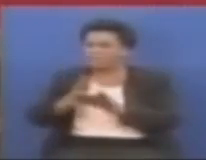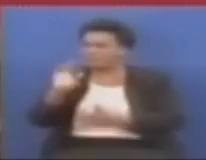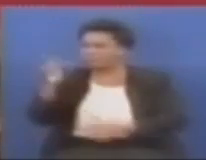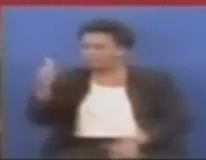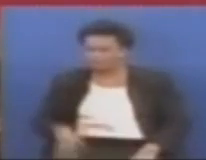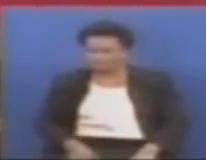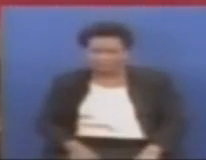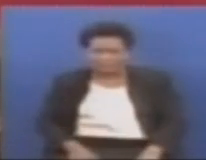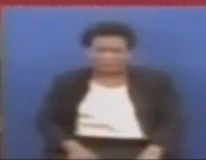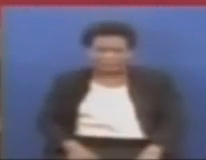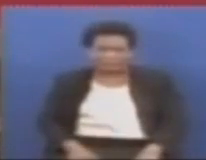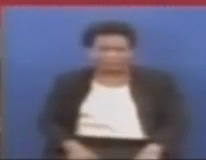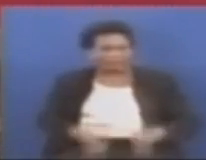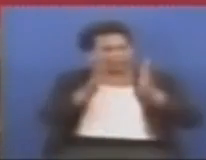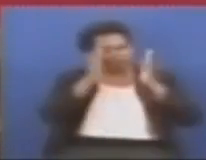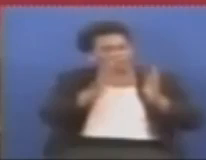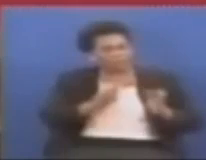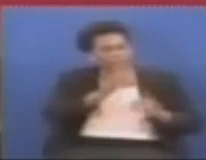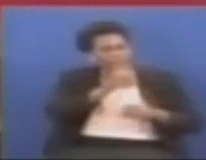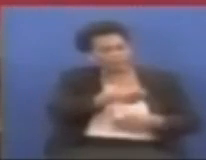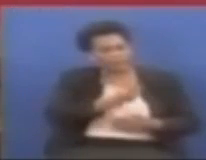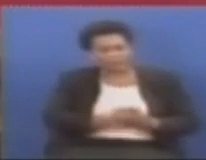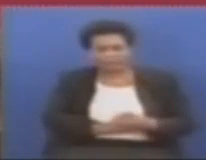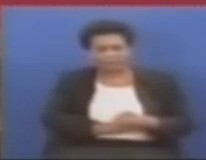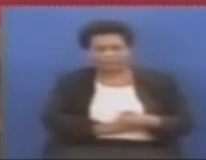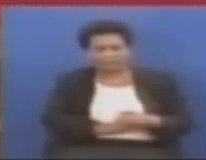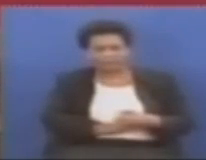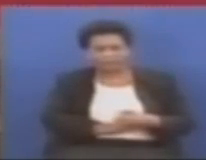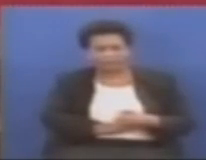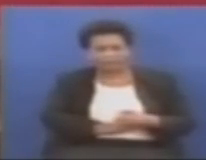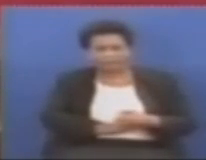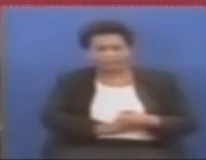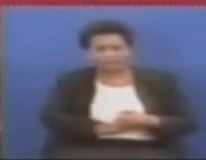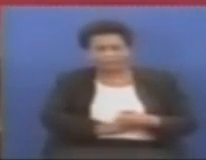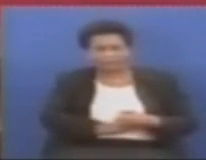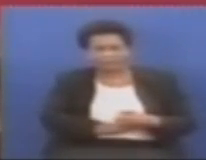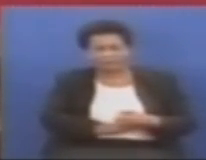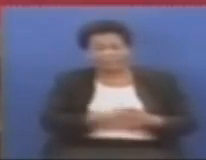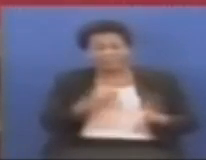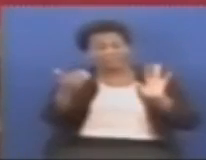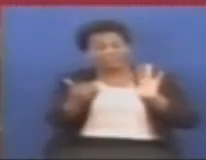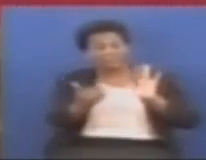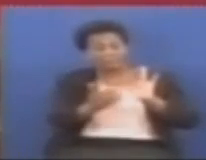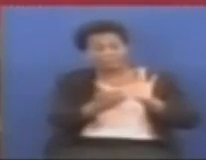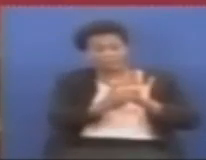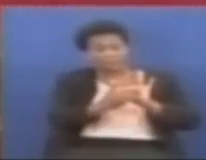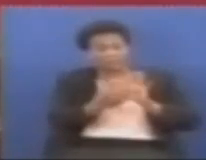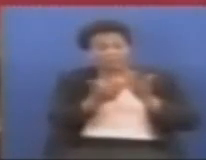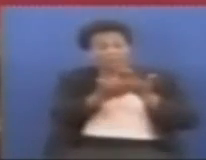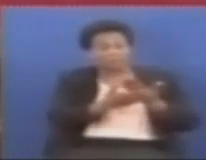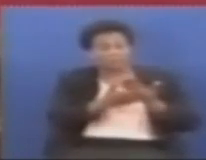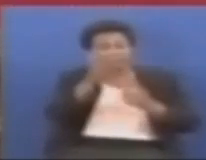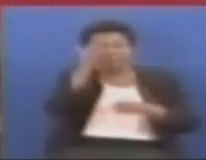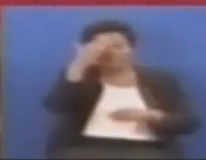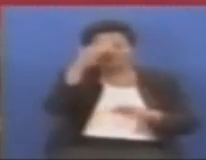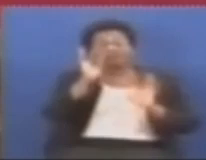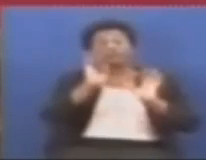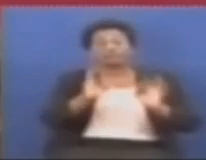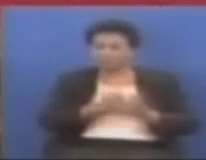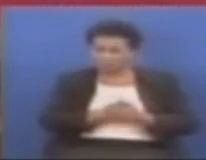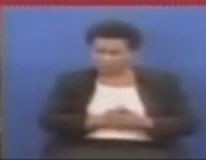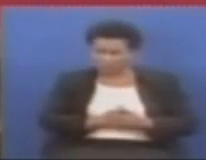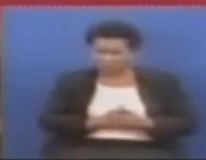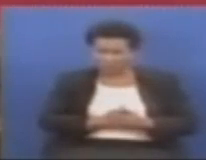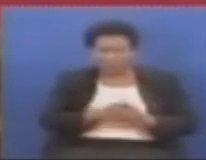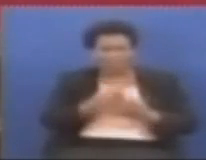la mjane lisiandikwe kwenye hundi na asimame na watoto wake na kupewa haki hiyo, na huu si unyanyasaji? Na kama ni sheria, je, serikali